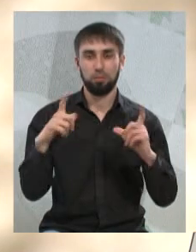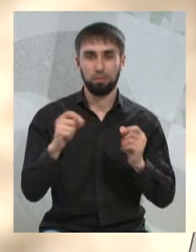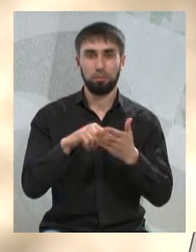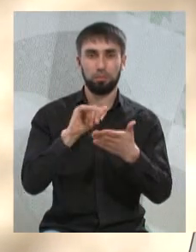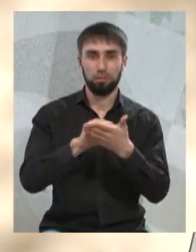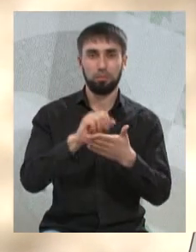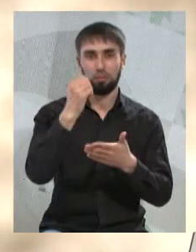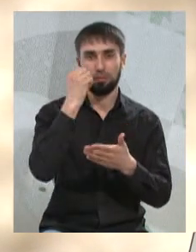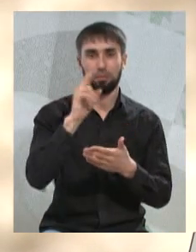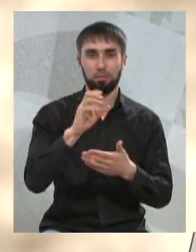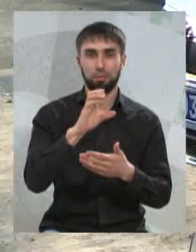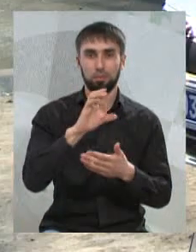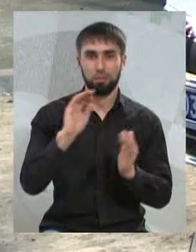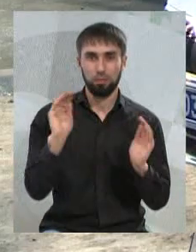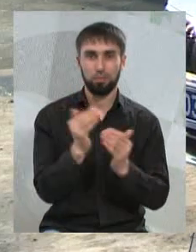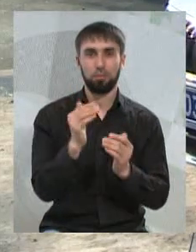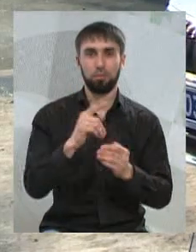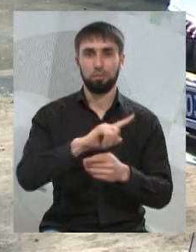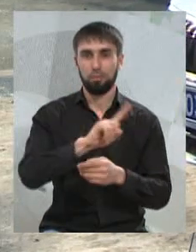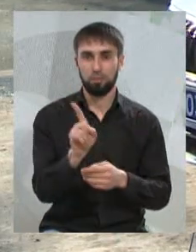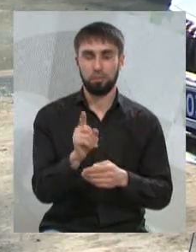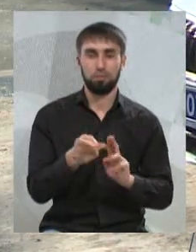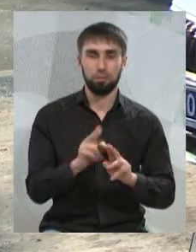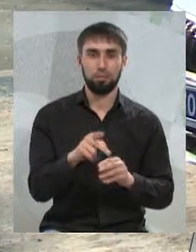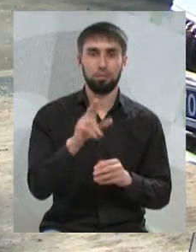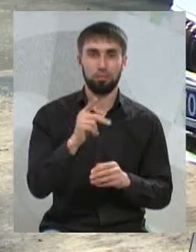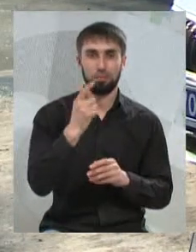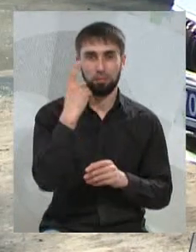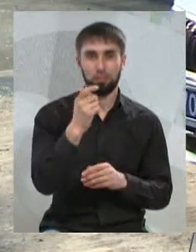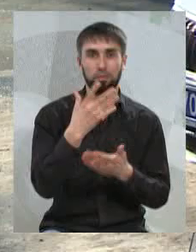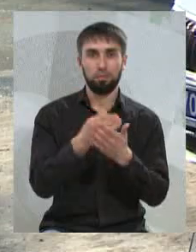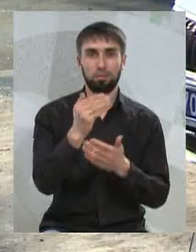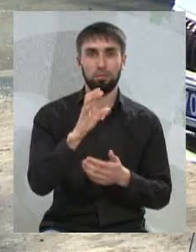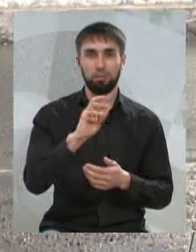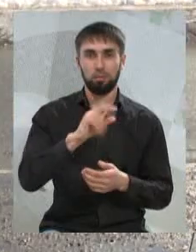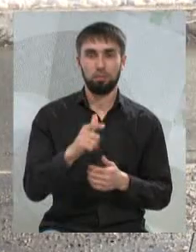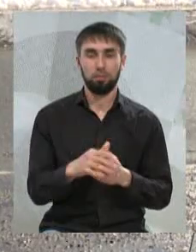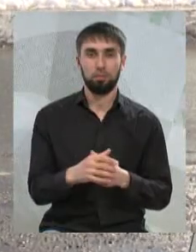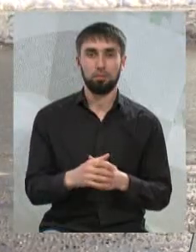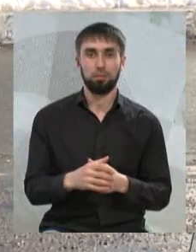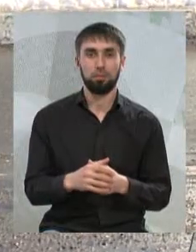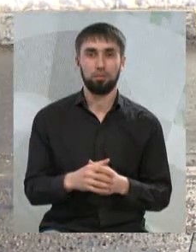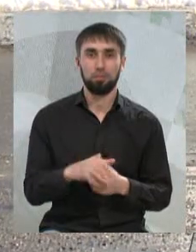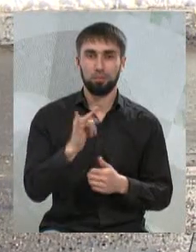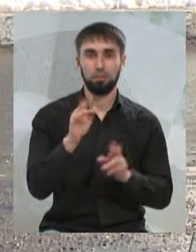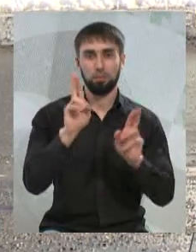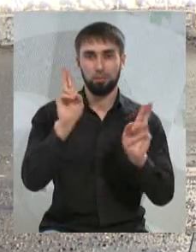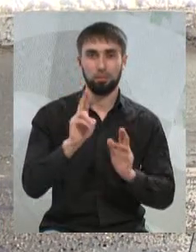жизнь» звучит как призыв к совести, предупреждение об ответственности за необдуманное поведение на дорогах и пренебрежение